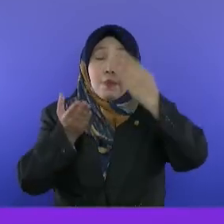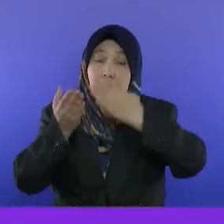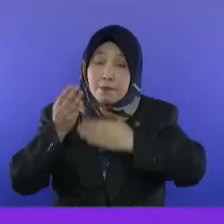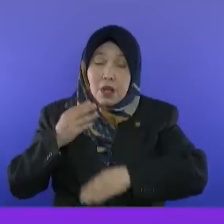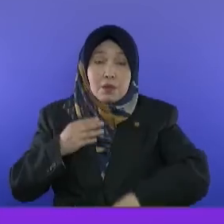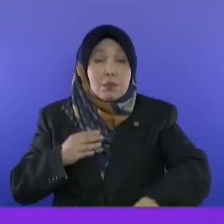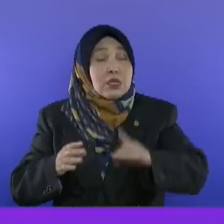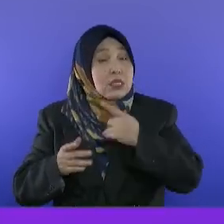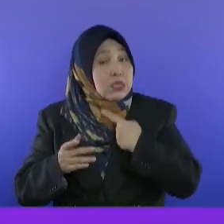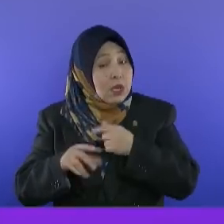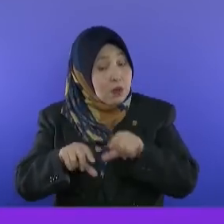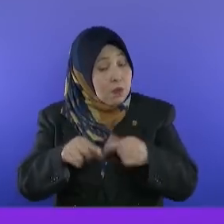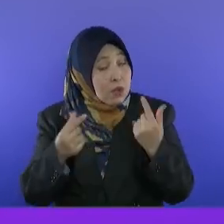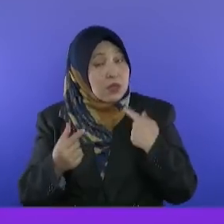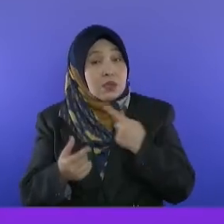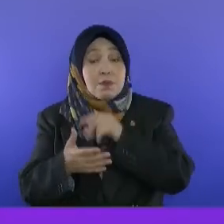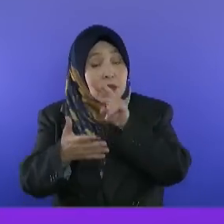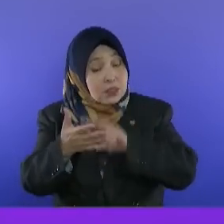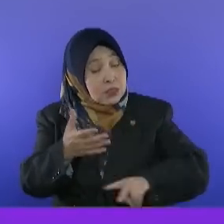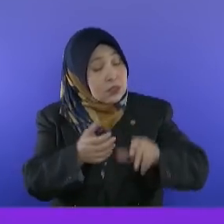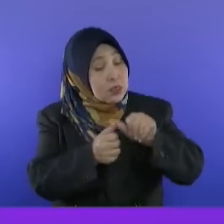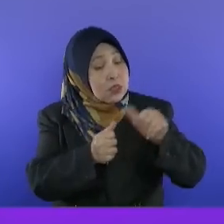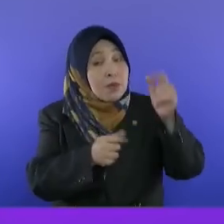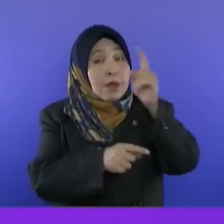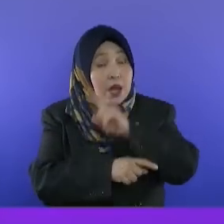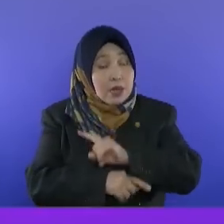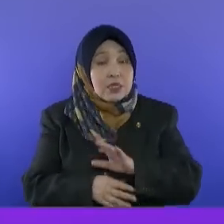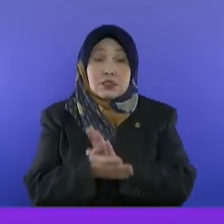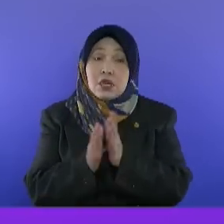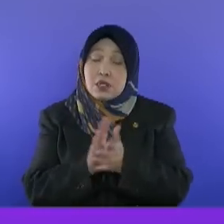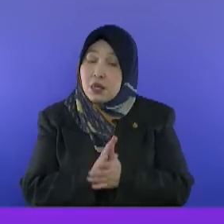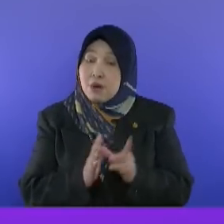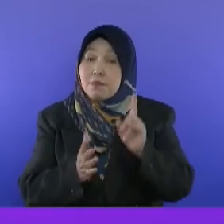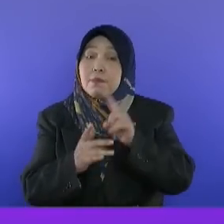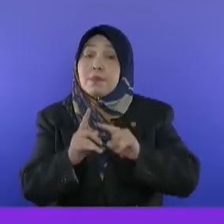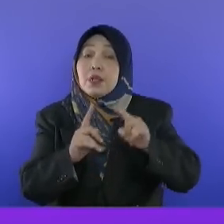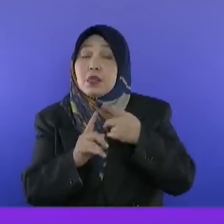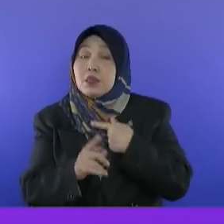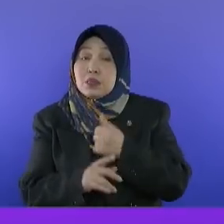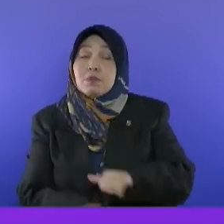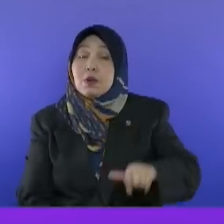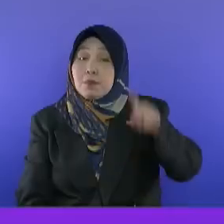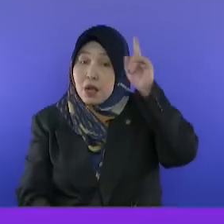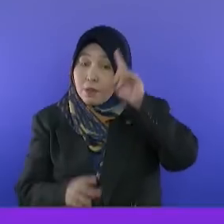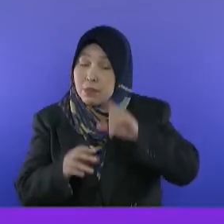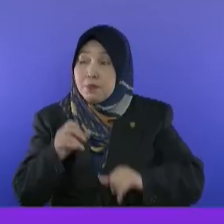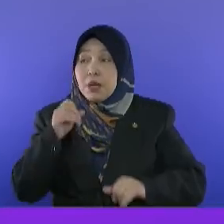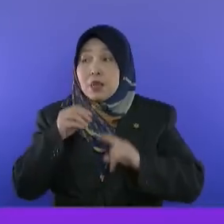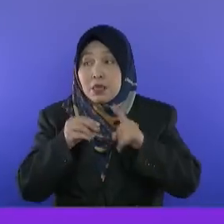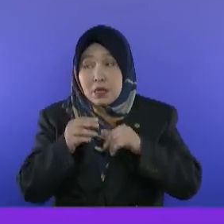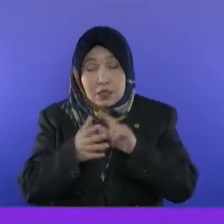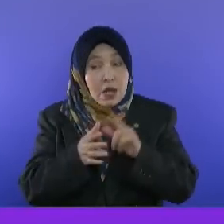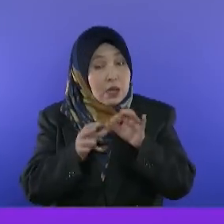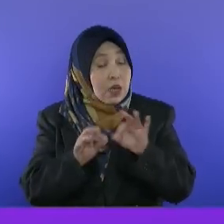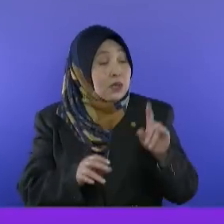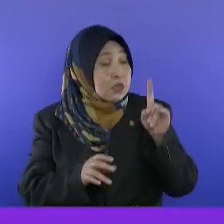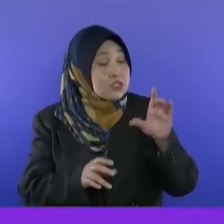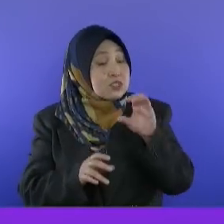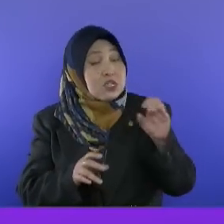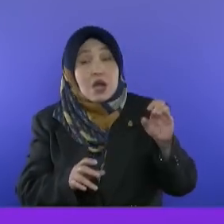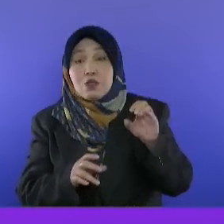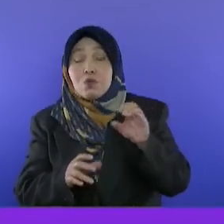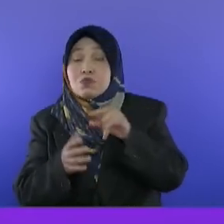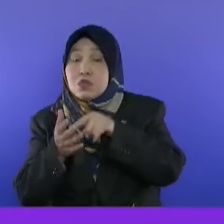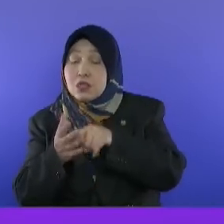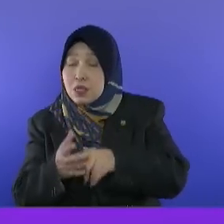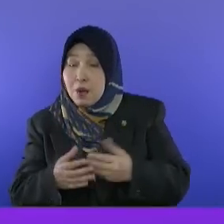baca pada setiap hari jadi apabila kita memahami pengaruh ini ayat yang ke 100 ini membongkar